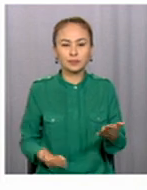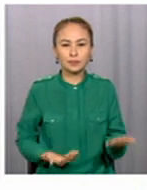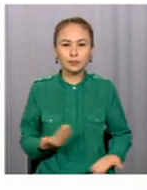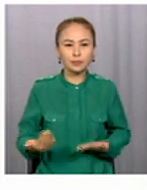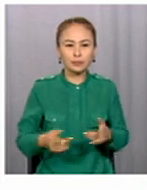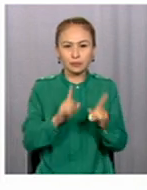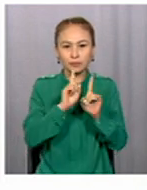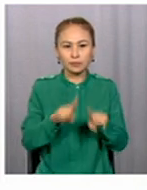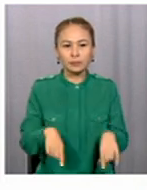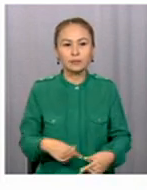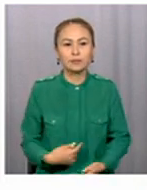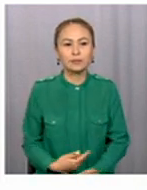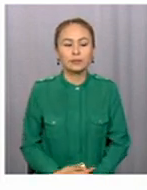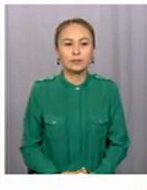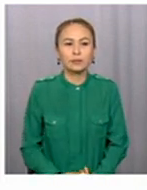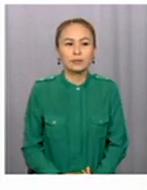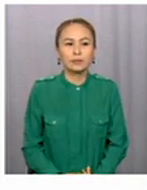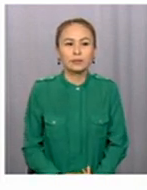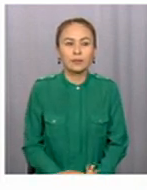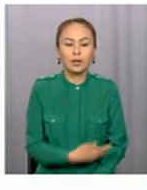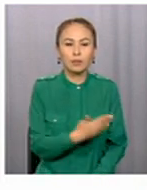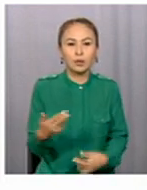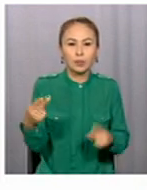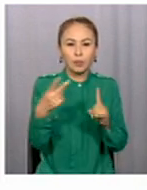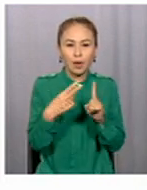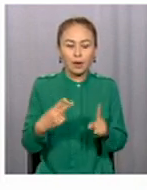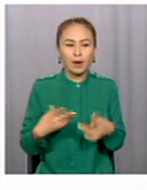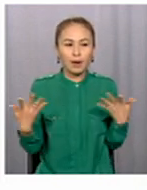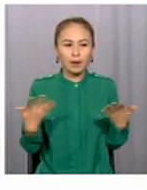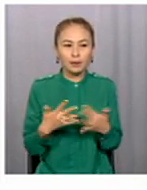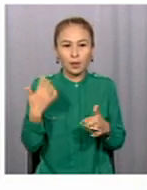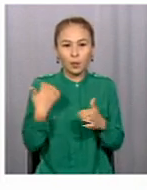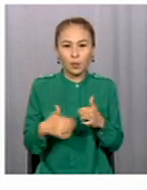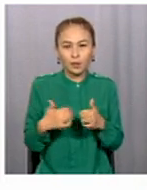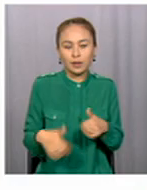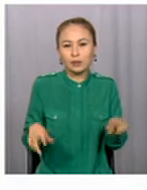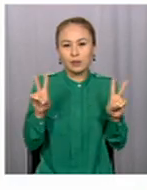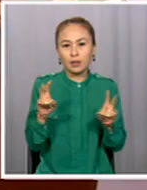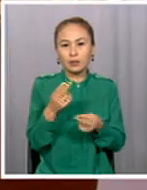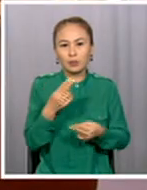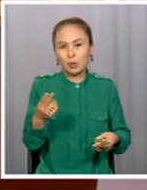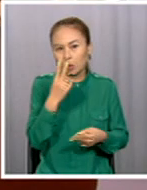тірлік болмаз. Бұл мақалдарға қандай ортақ тақырып қоюға болады?